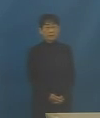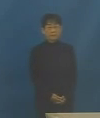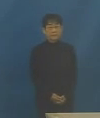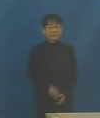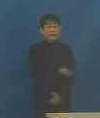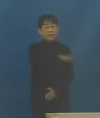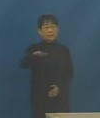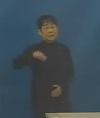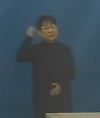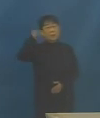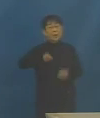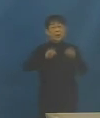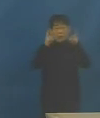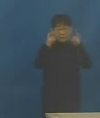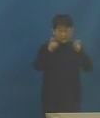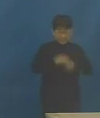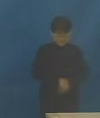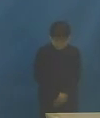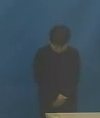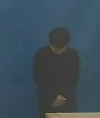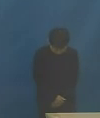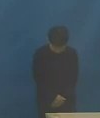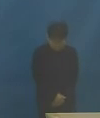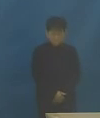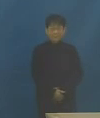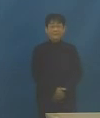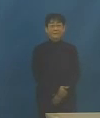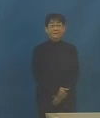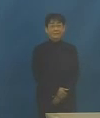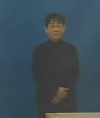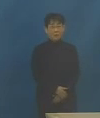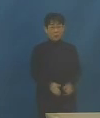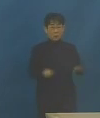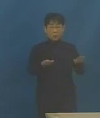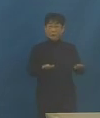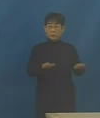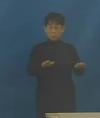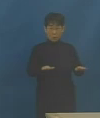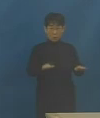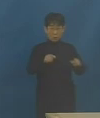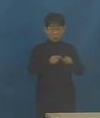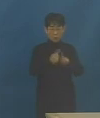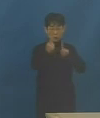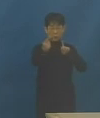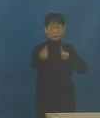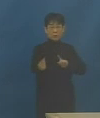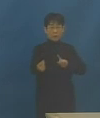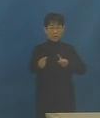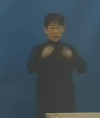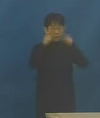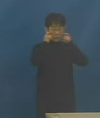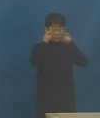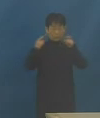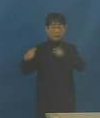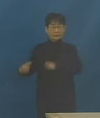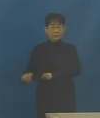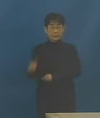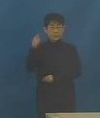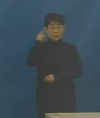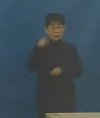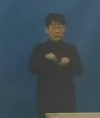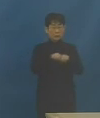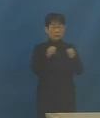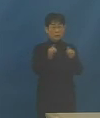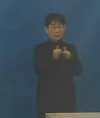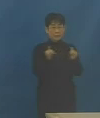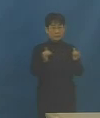皆様おはようございます本日も距離をとりましてマスクを外し彫刻障害者の